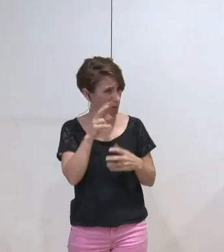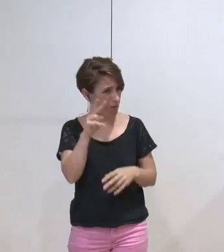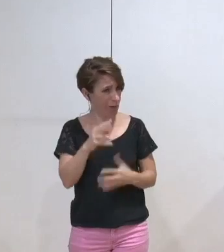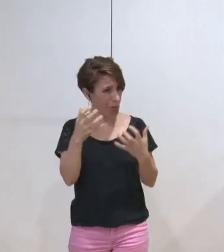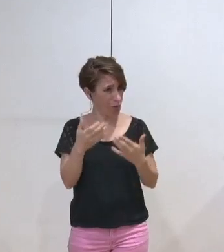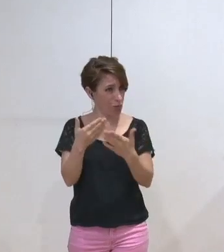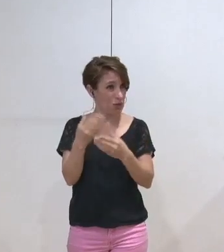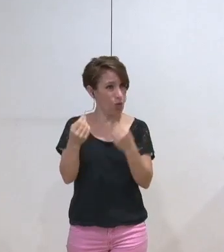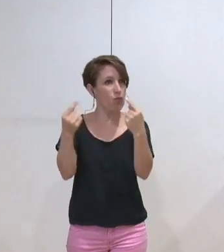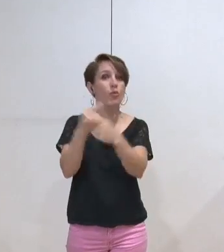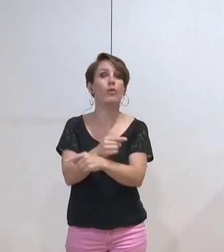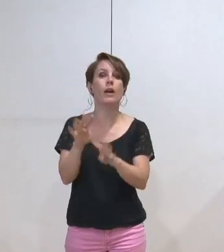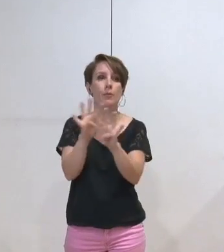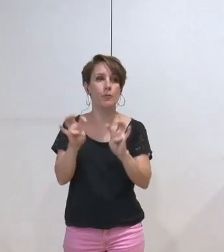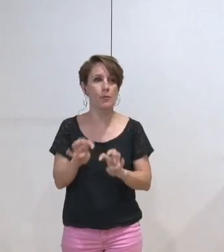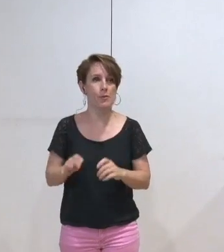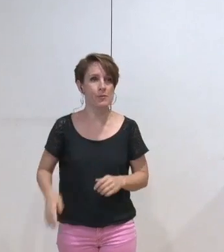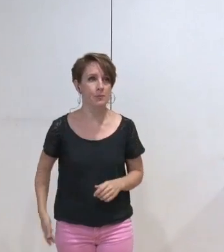enfin se pose